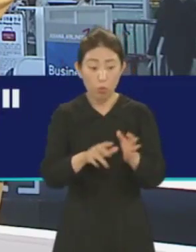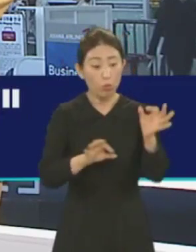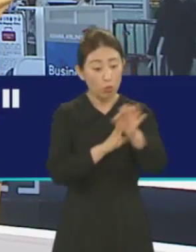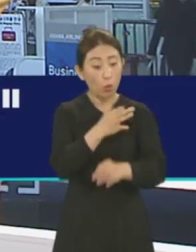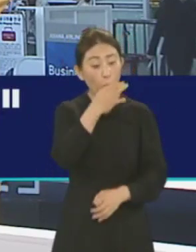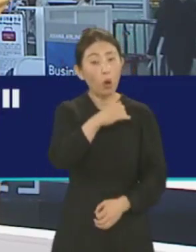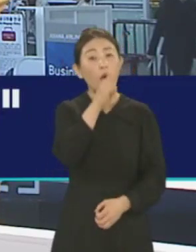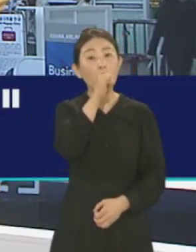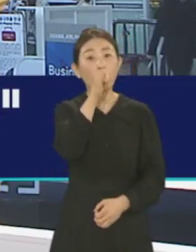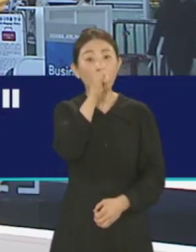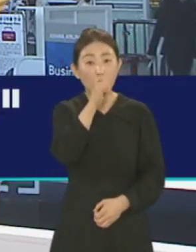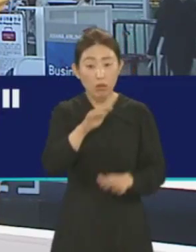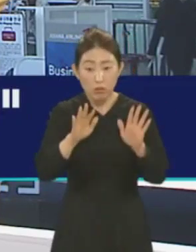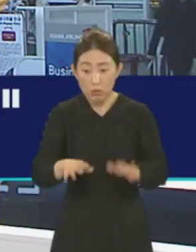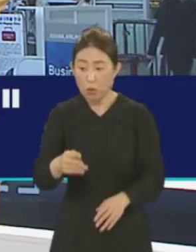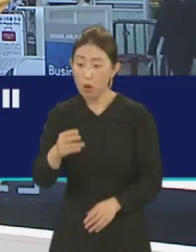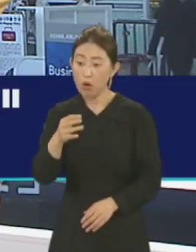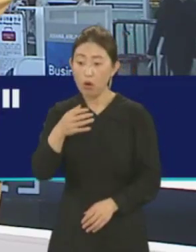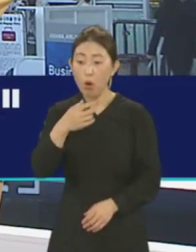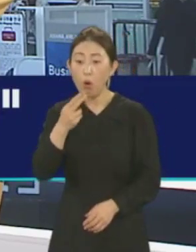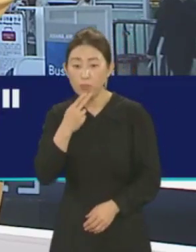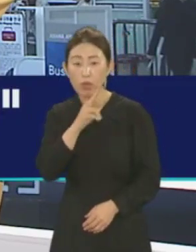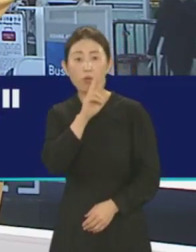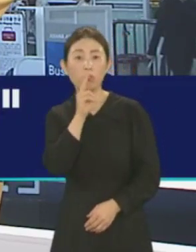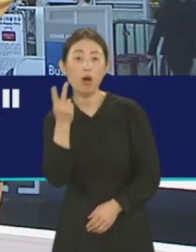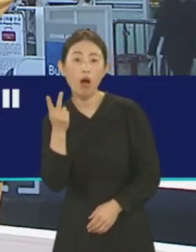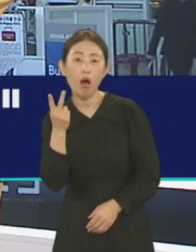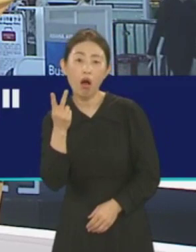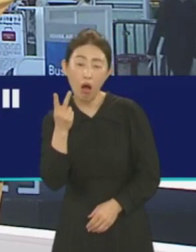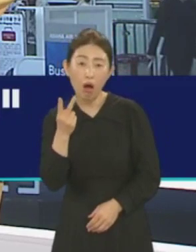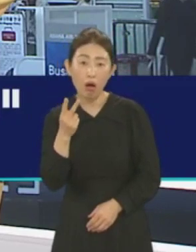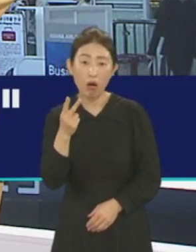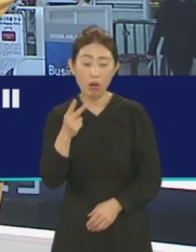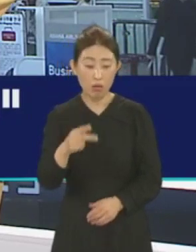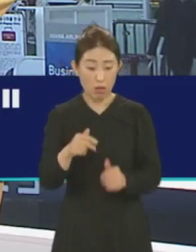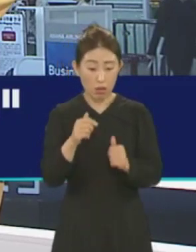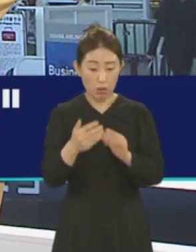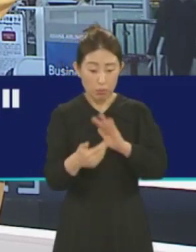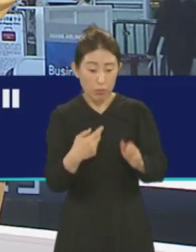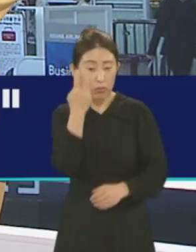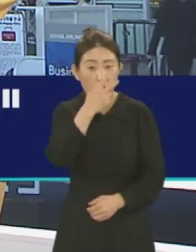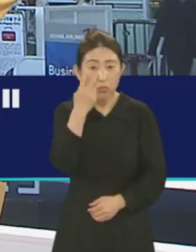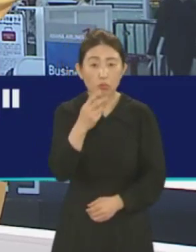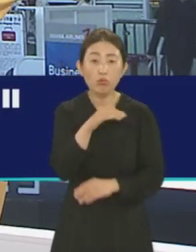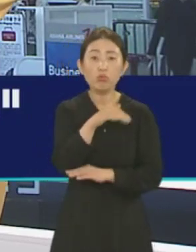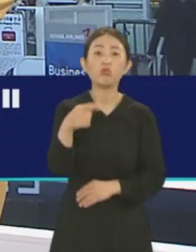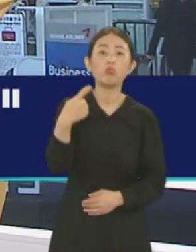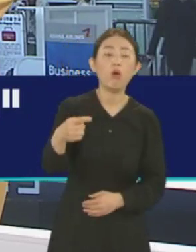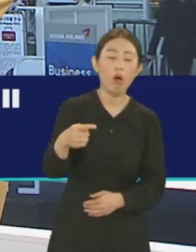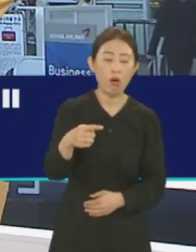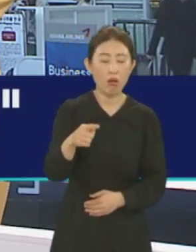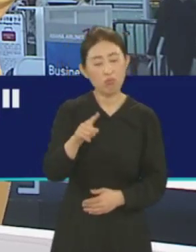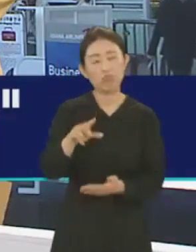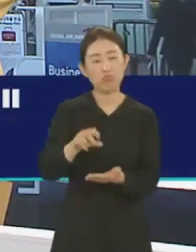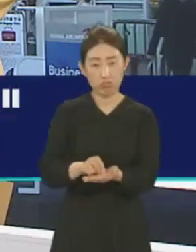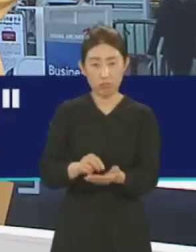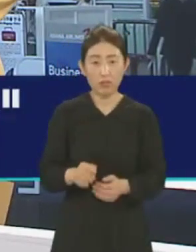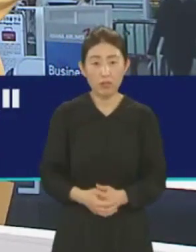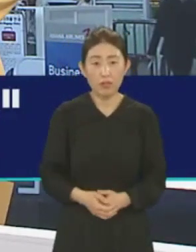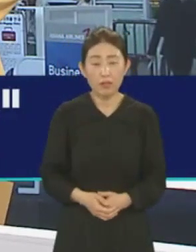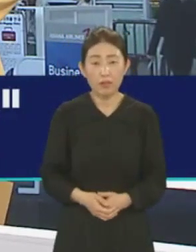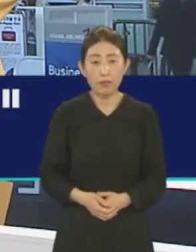2017년은 경제성이 있다고 했다가 이번엔 없다고 하는 등 예타 기준에 대한 문제점도 제기됐습니다 강진원